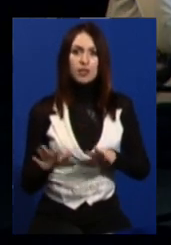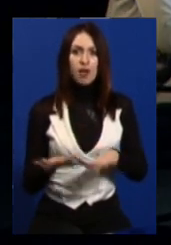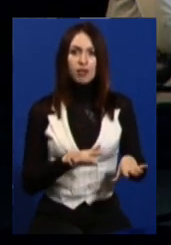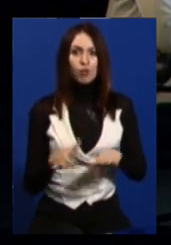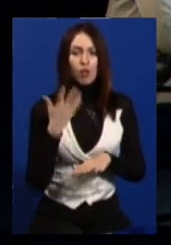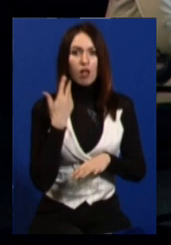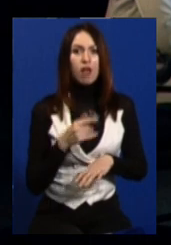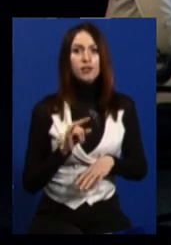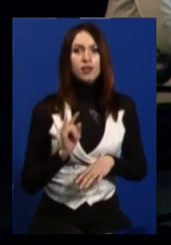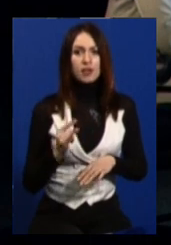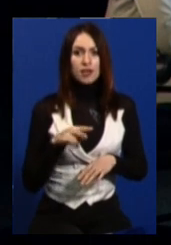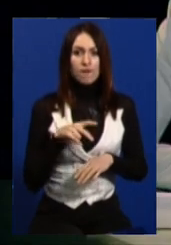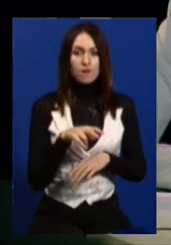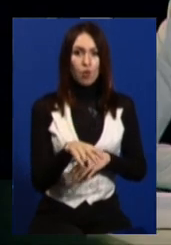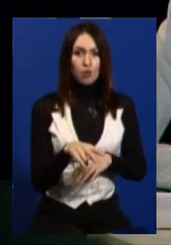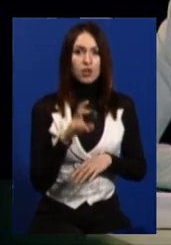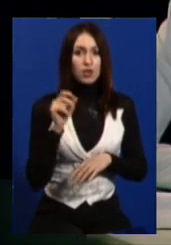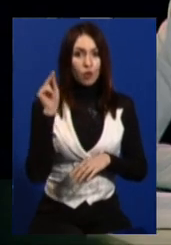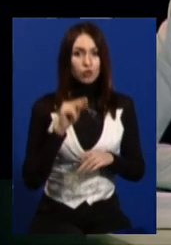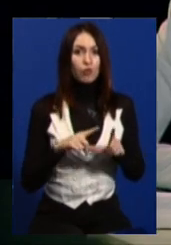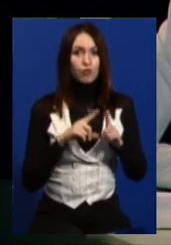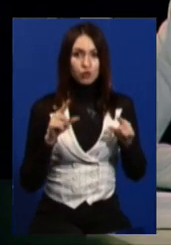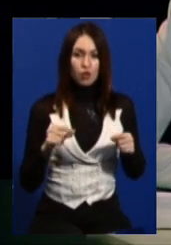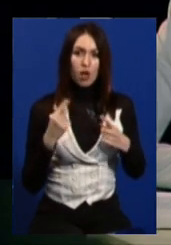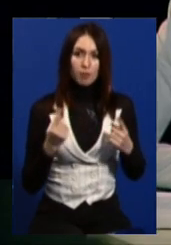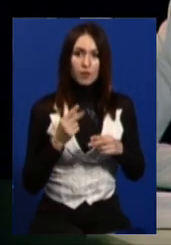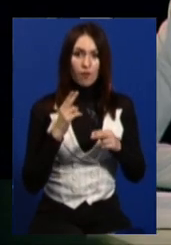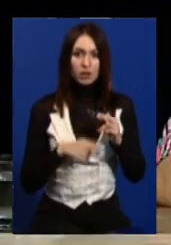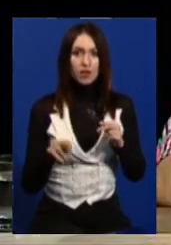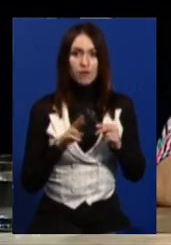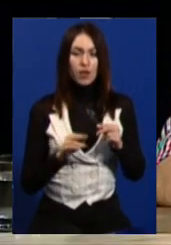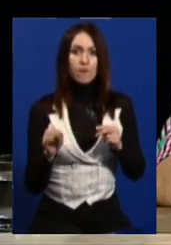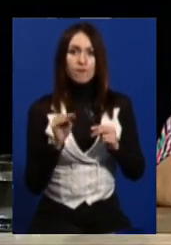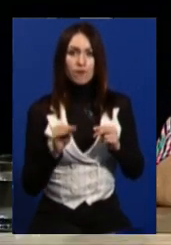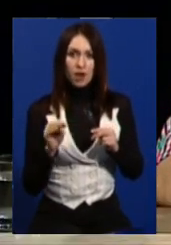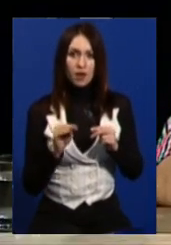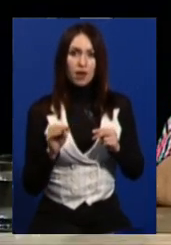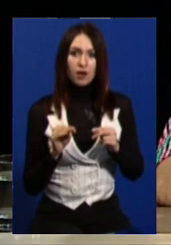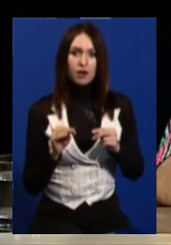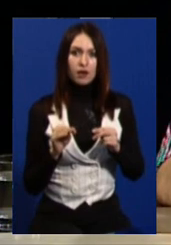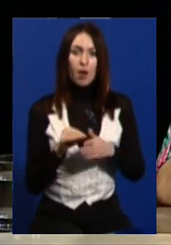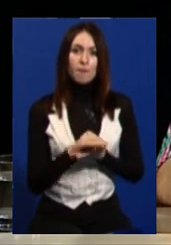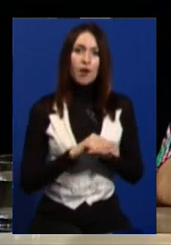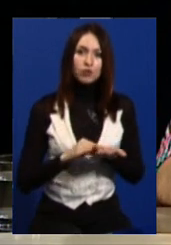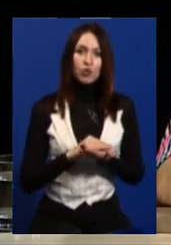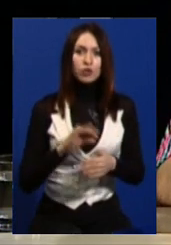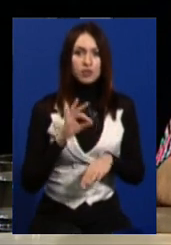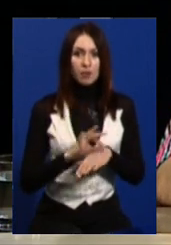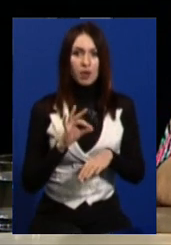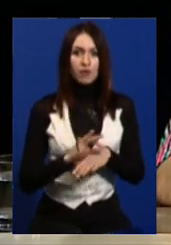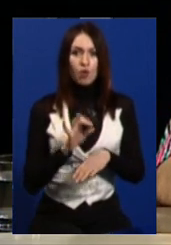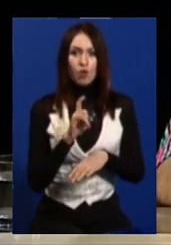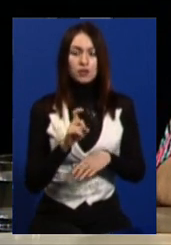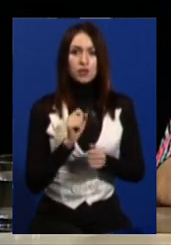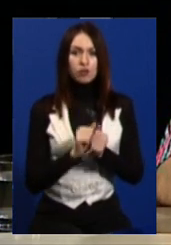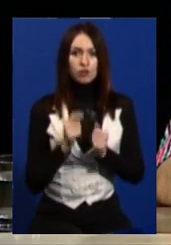дети выходят на учебу в школы, обычно в конце января, феврале, идет повторный подъем заболеваемости ОРЗ и